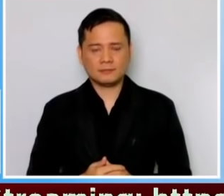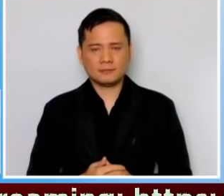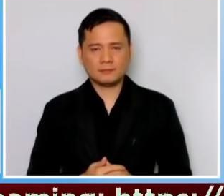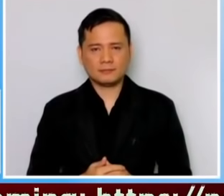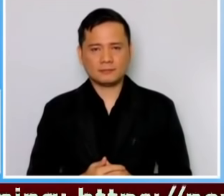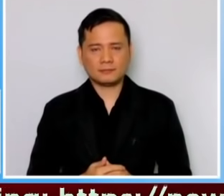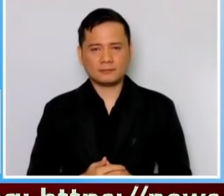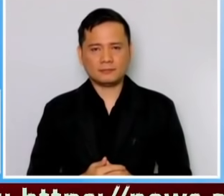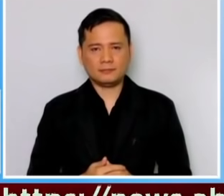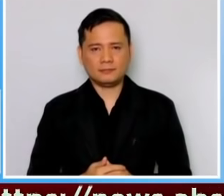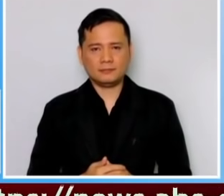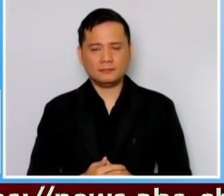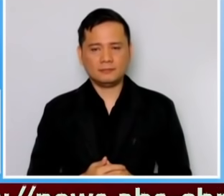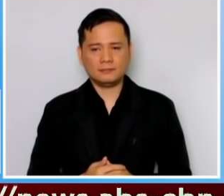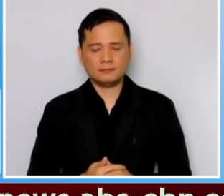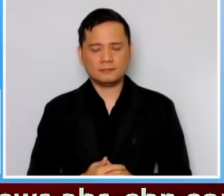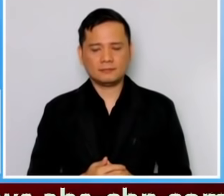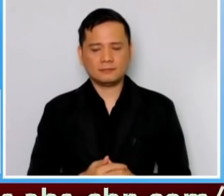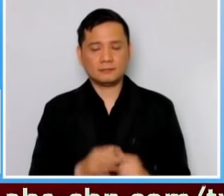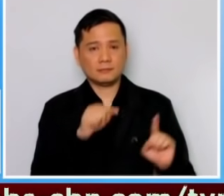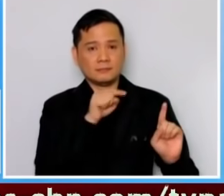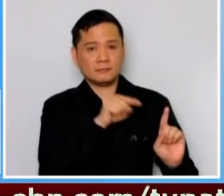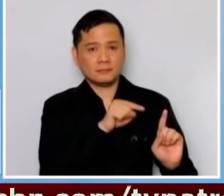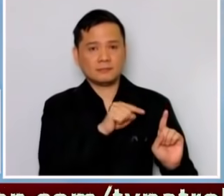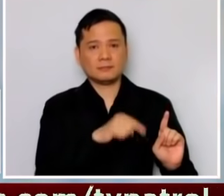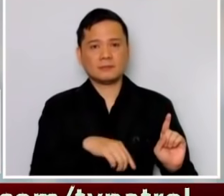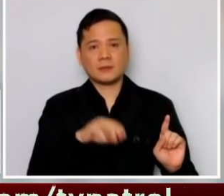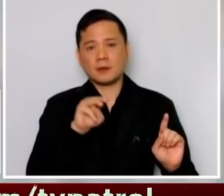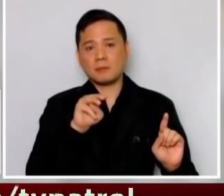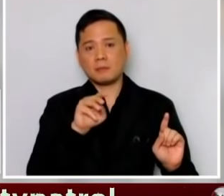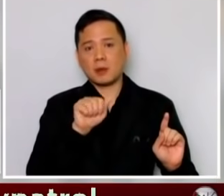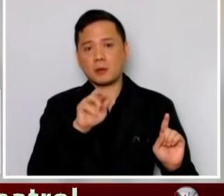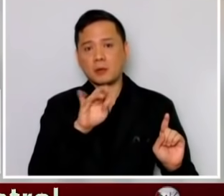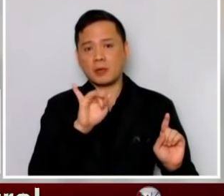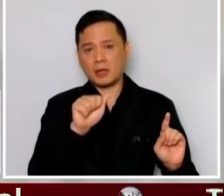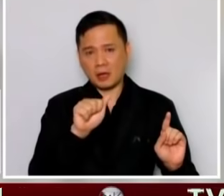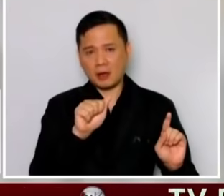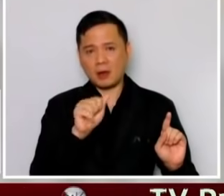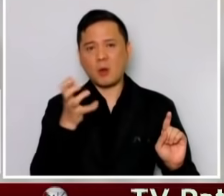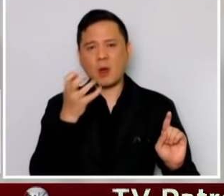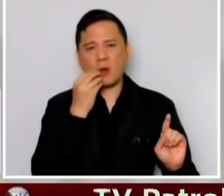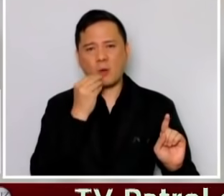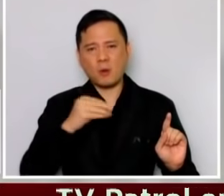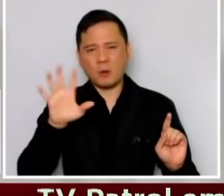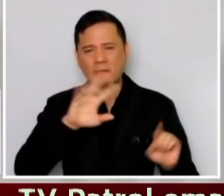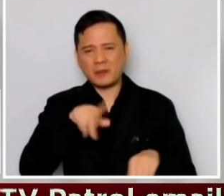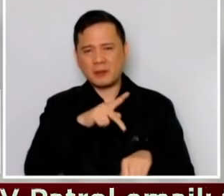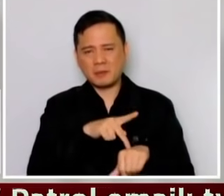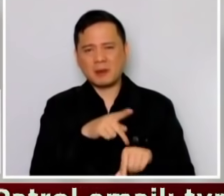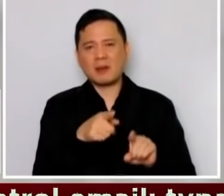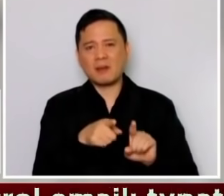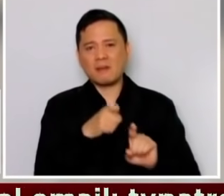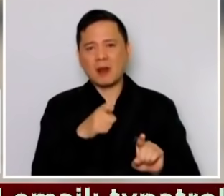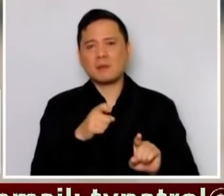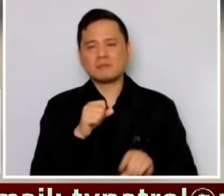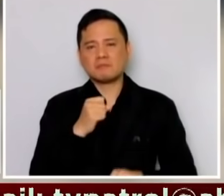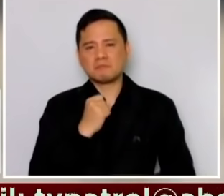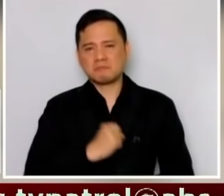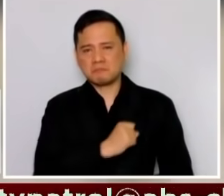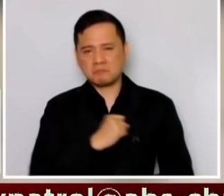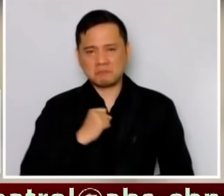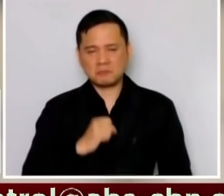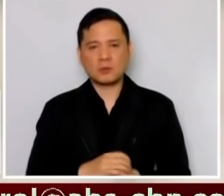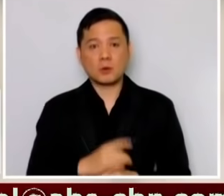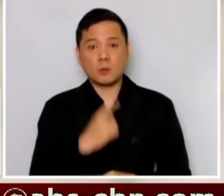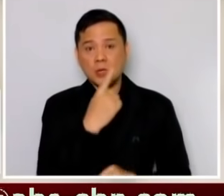Uuwi na sana sa Pilipinas galing Switzerland si Maria Lucero. Matapos ang 10 taon, nag-resign na siya sa trabaho at